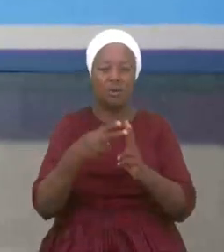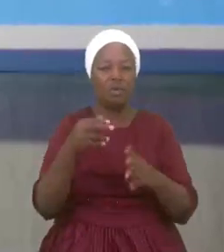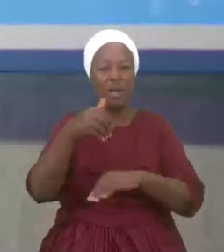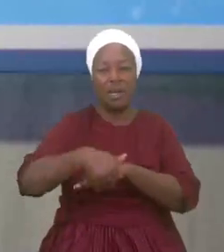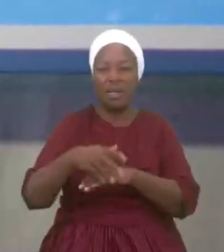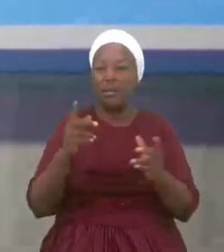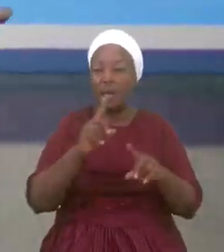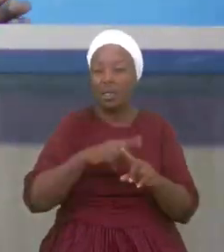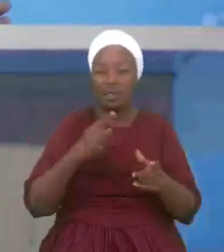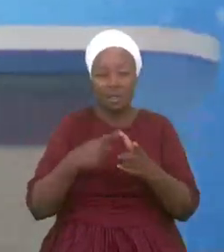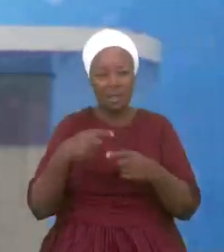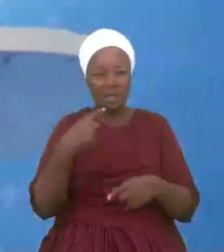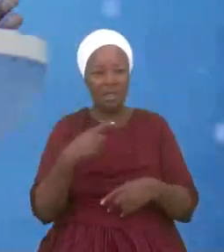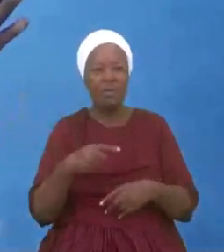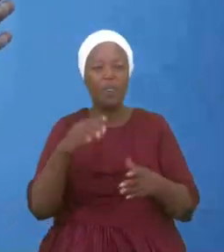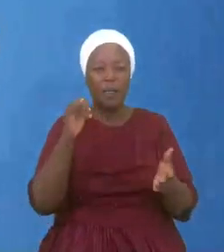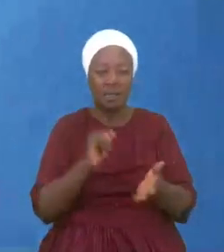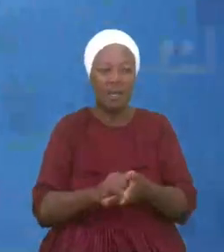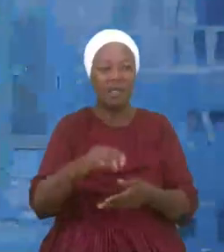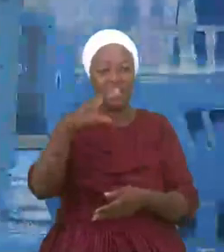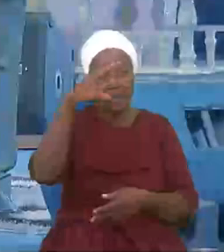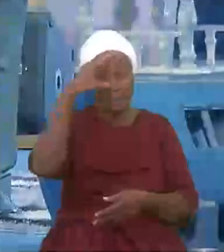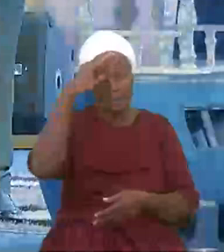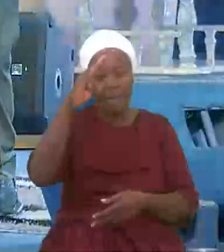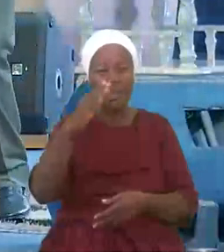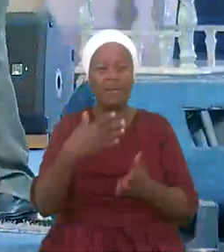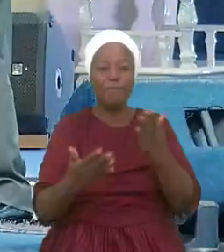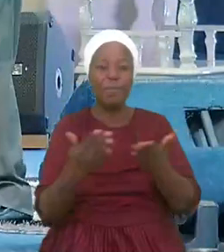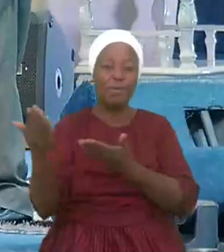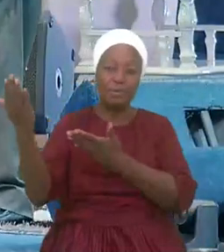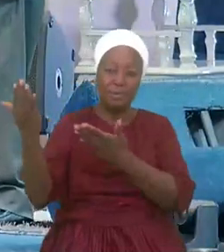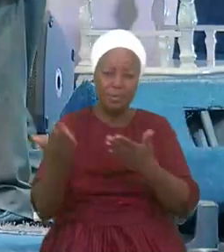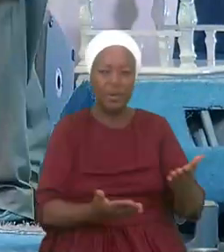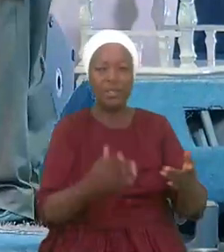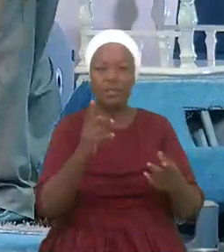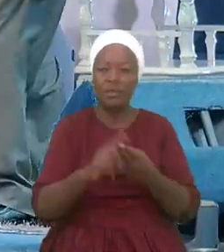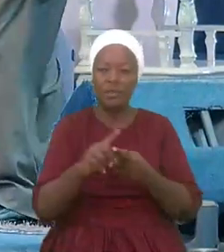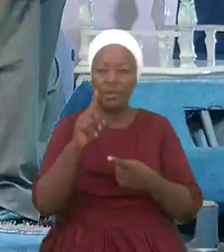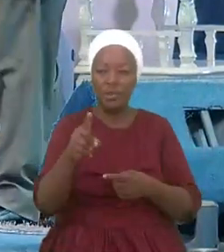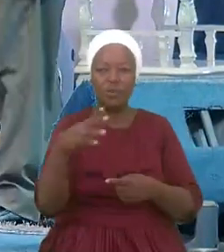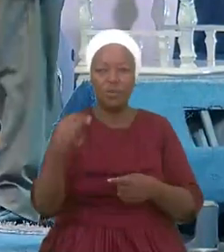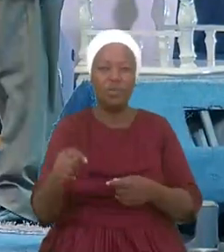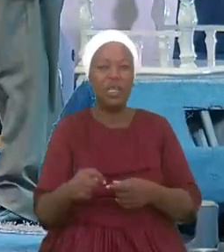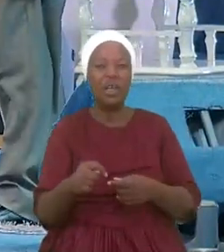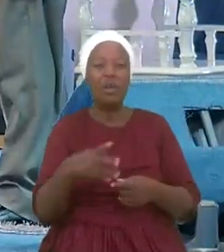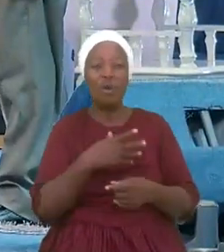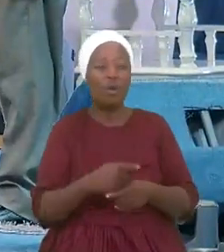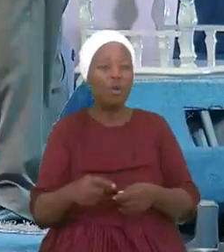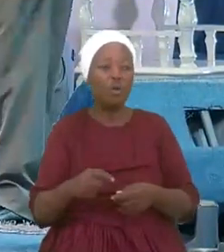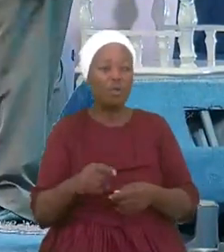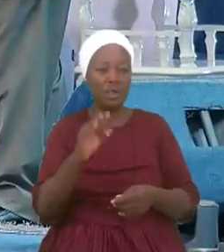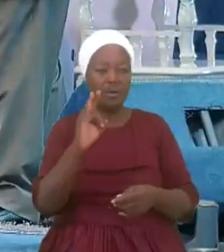elle ne seront fermées les jours ni lui et c'est dit a fait de